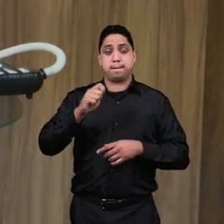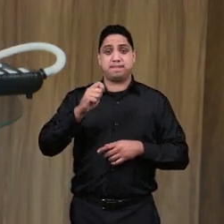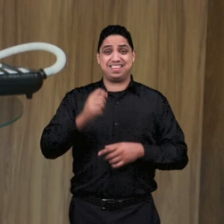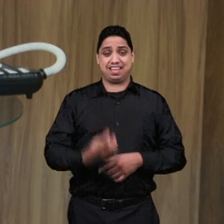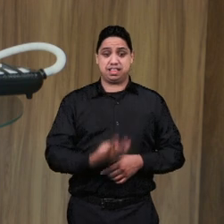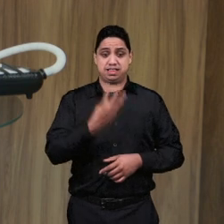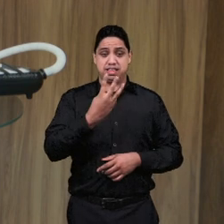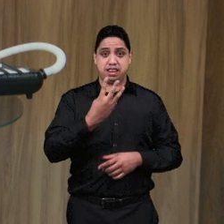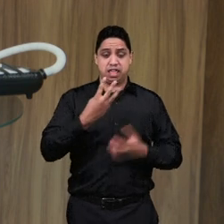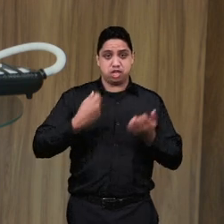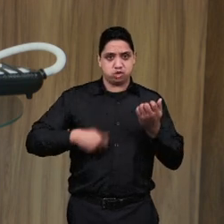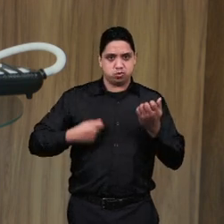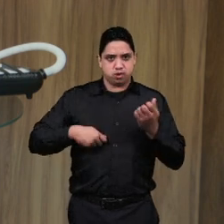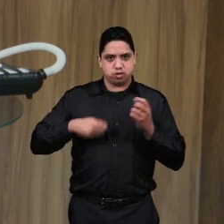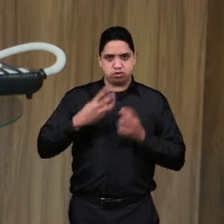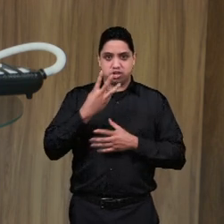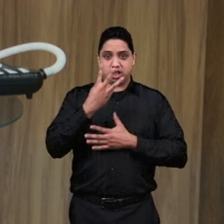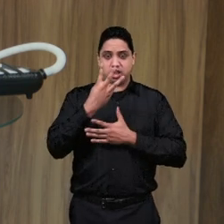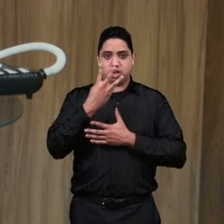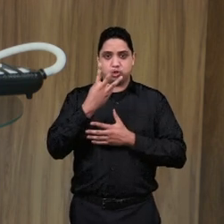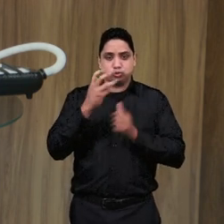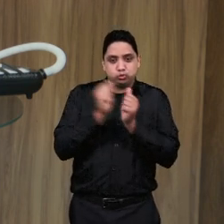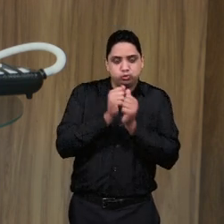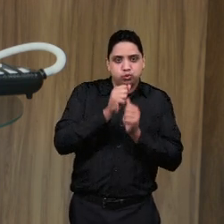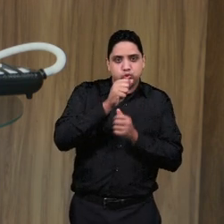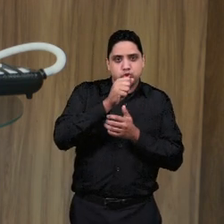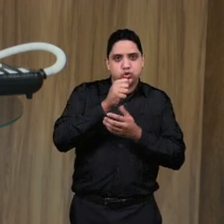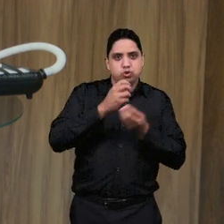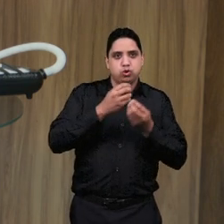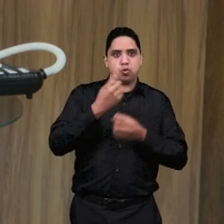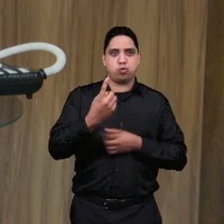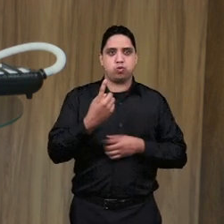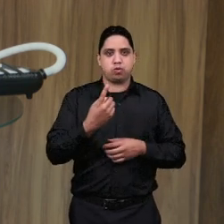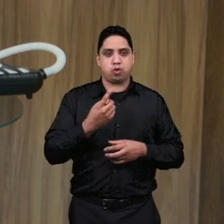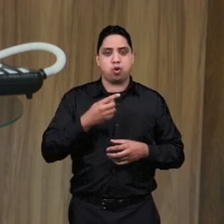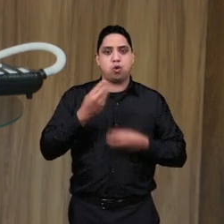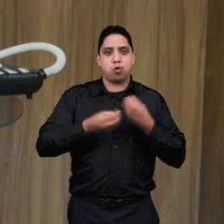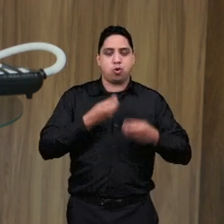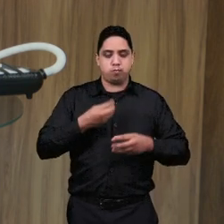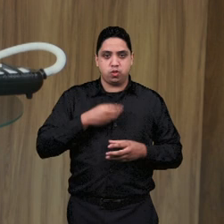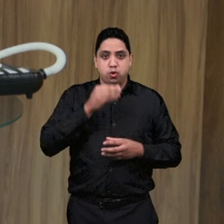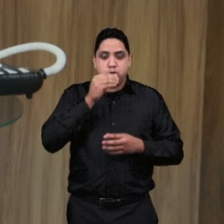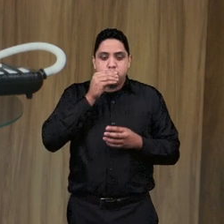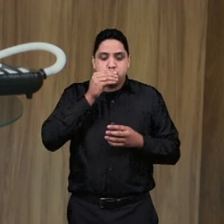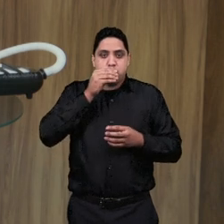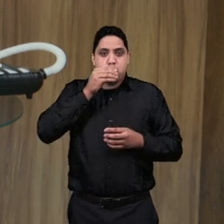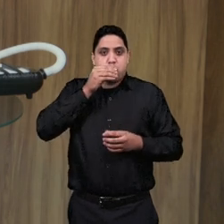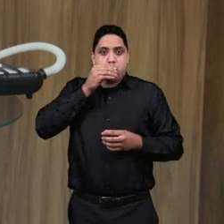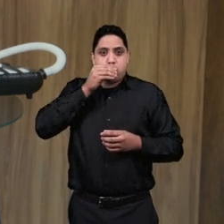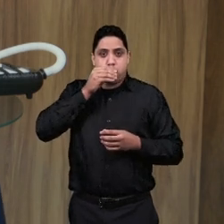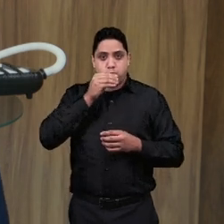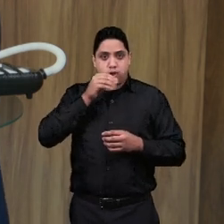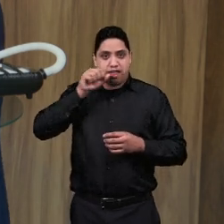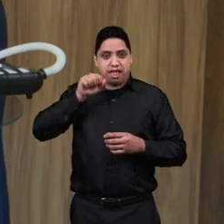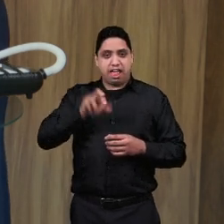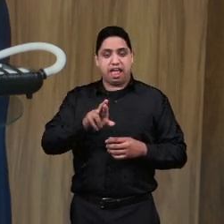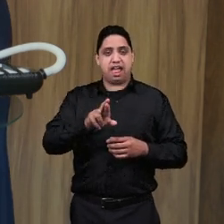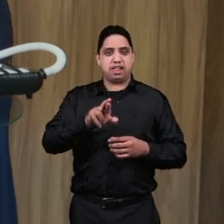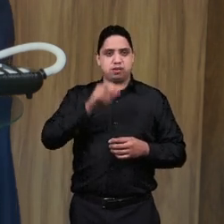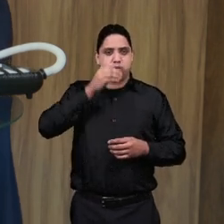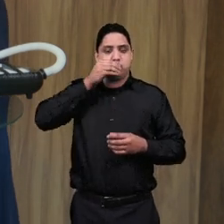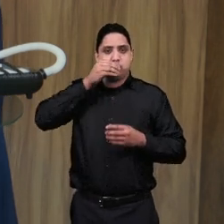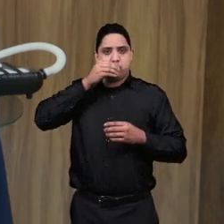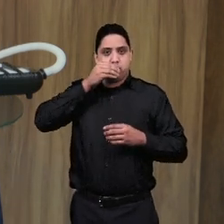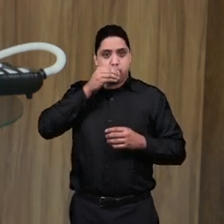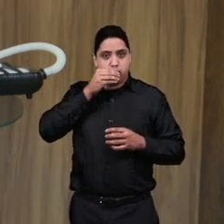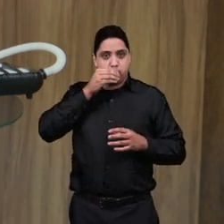elle garde 3 instruments en un seul. Vous soufflez en jouant comme le saxophone. Et avec